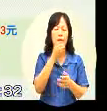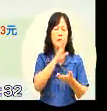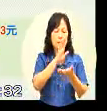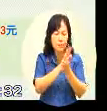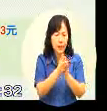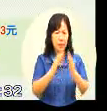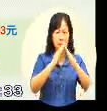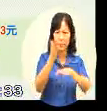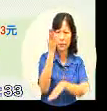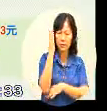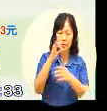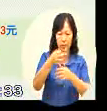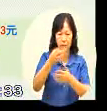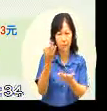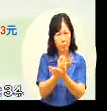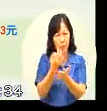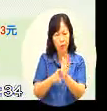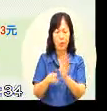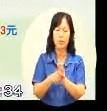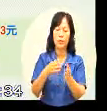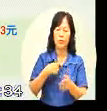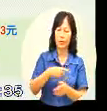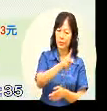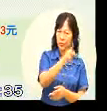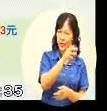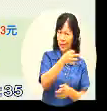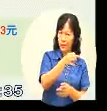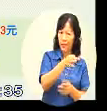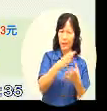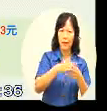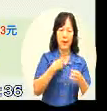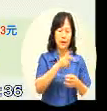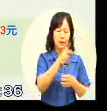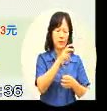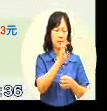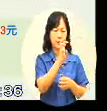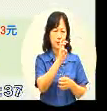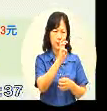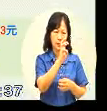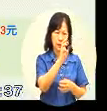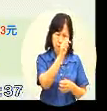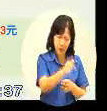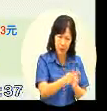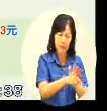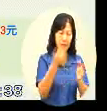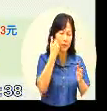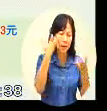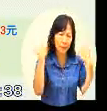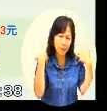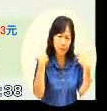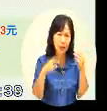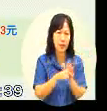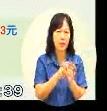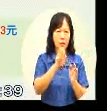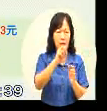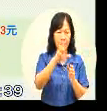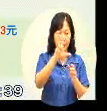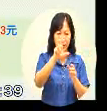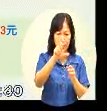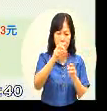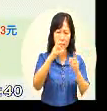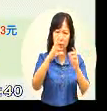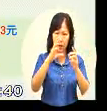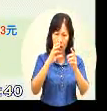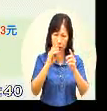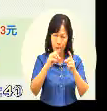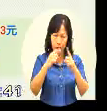府钱不够就用举债30亿呢，谁来担？就277万的高雄市民，大家